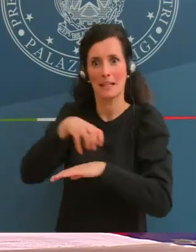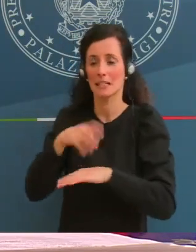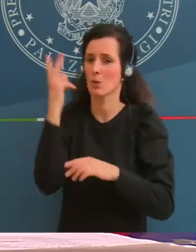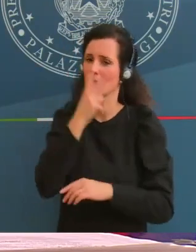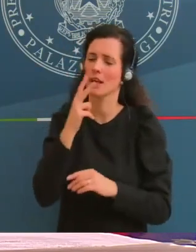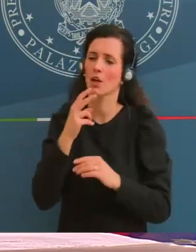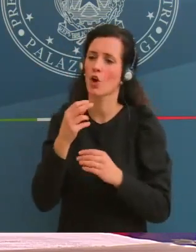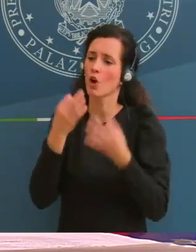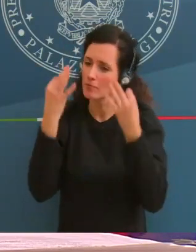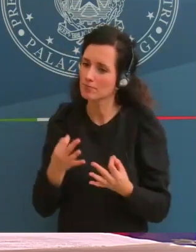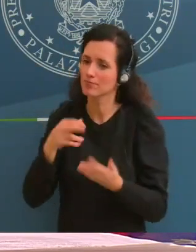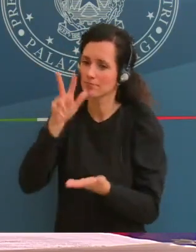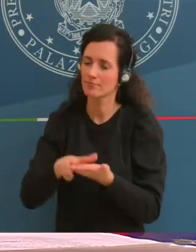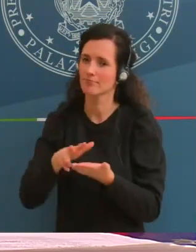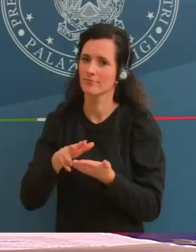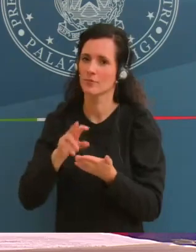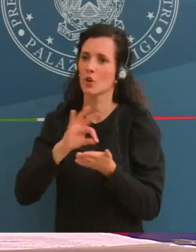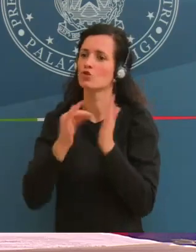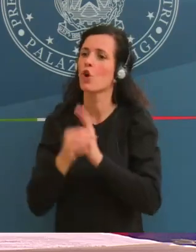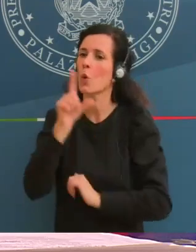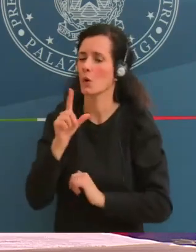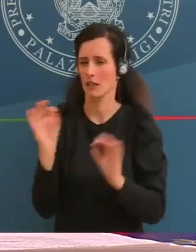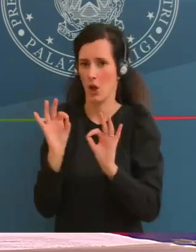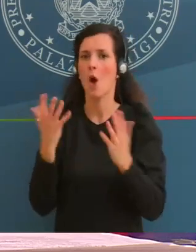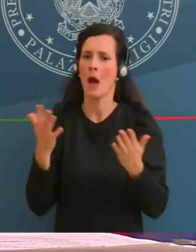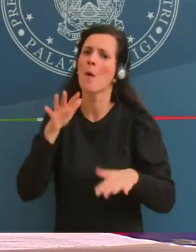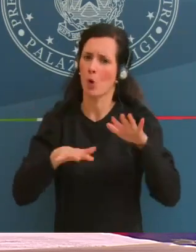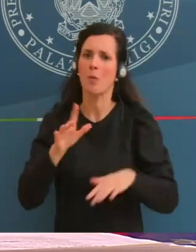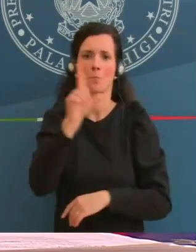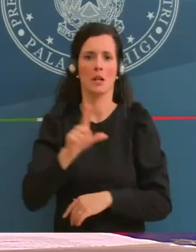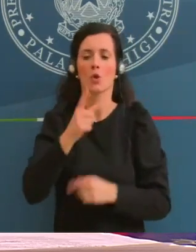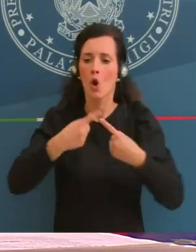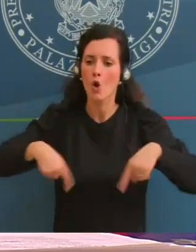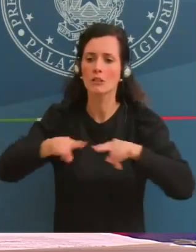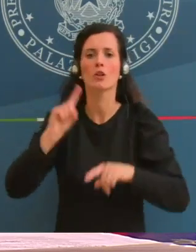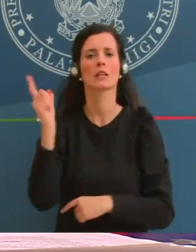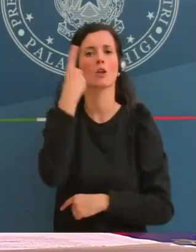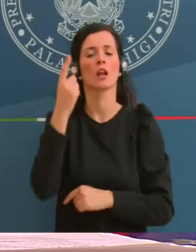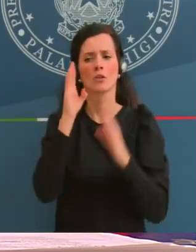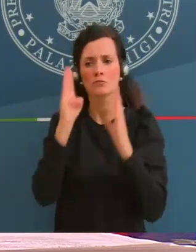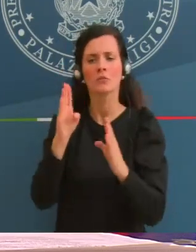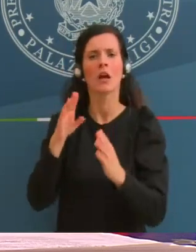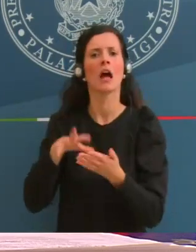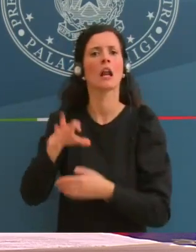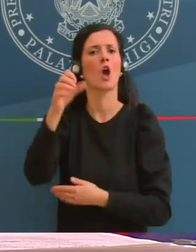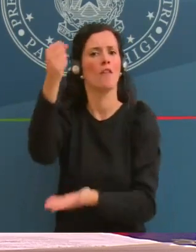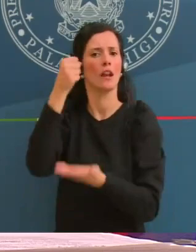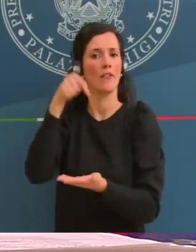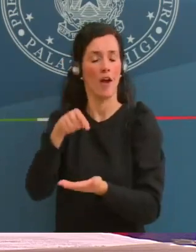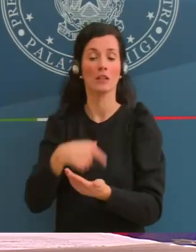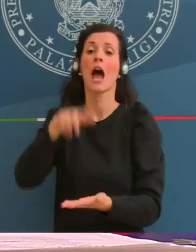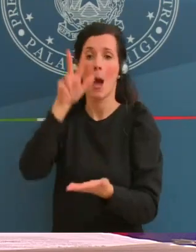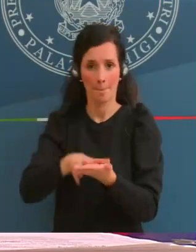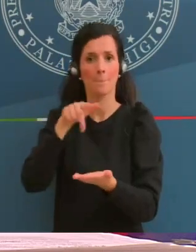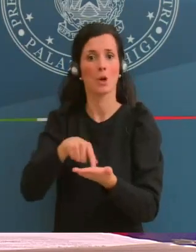approveremo il recovery fund approveremo la struttura di governance ovviamente non approveremo ancora tutti i singoli progetti che sono